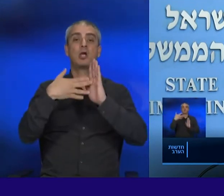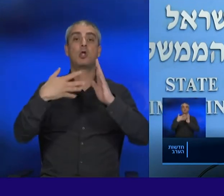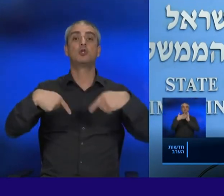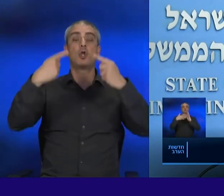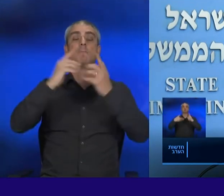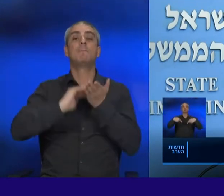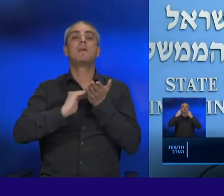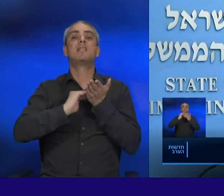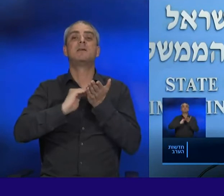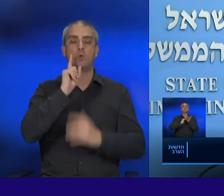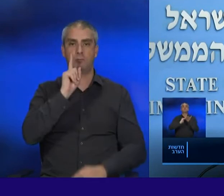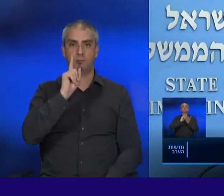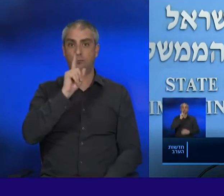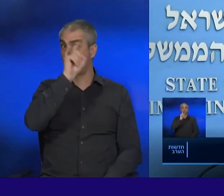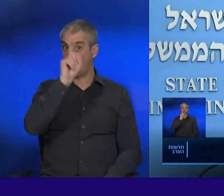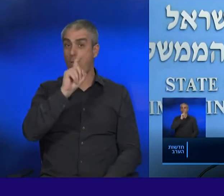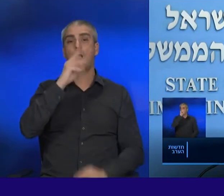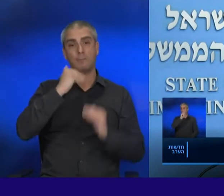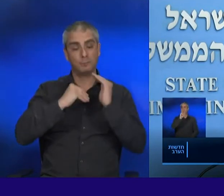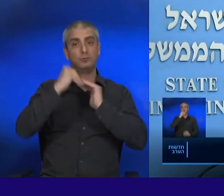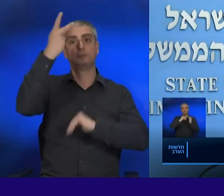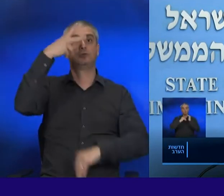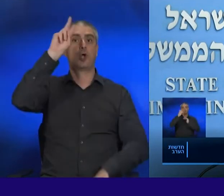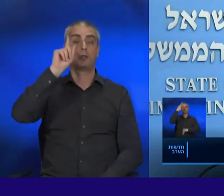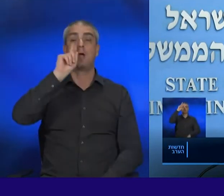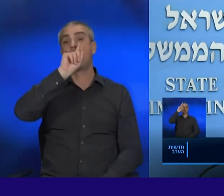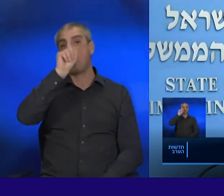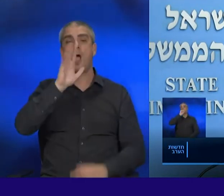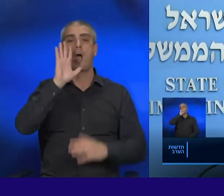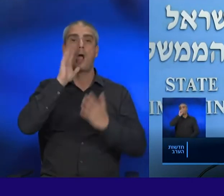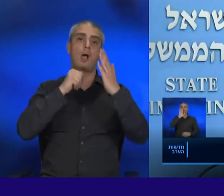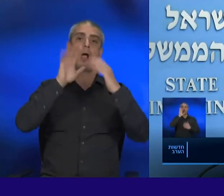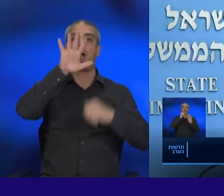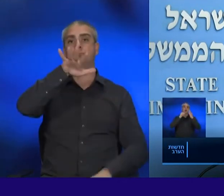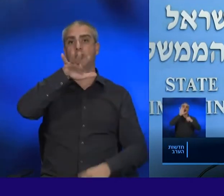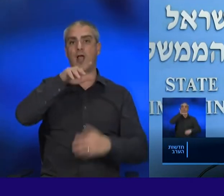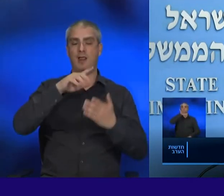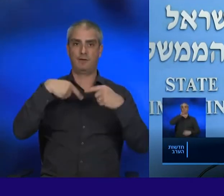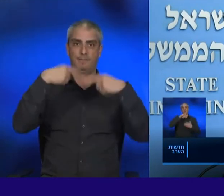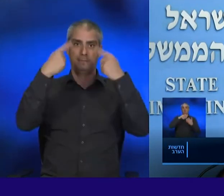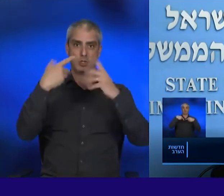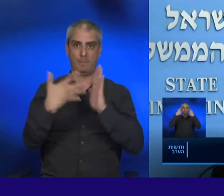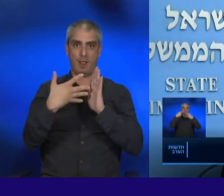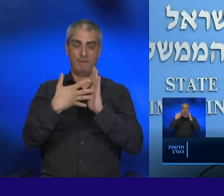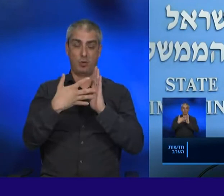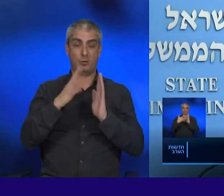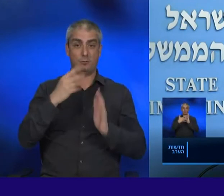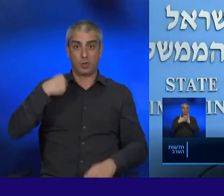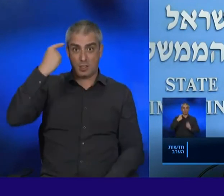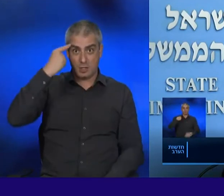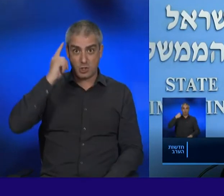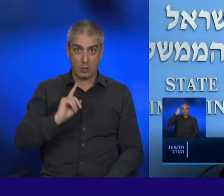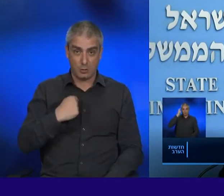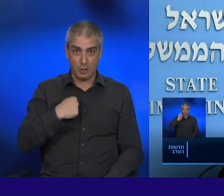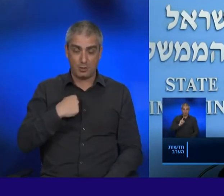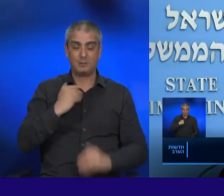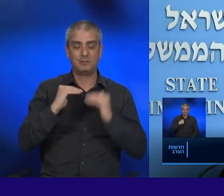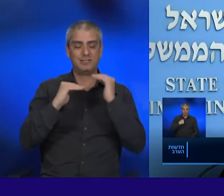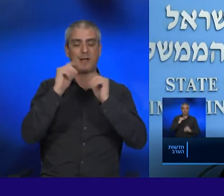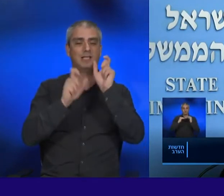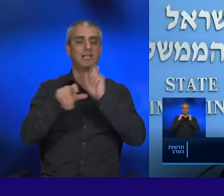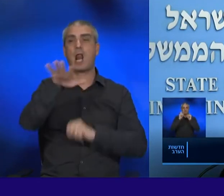לפחות. ייתכן מאוד שגם נגיע ליותר מזה, אפילו עד חמשת אלפים בדיקות. למטב ידיעתי, ביחס